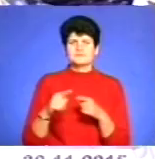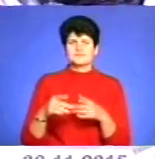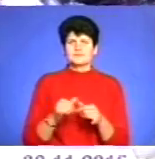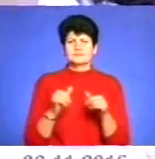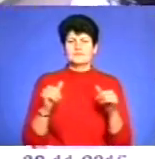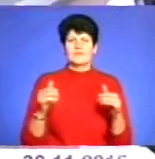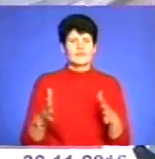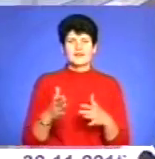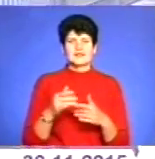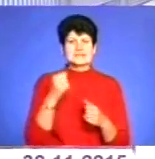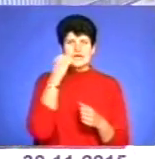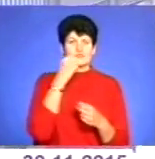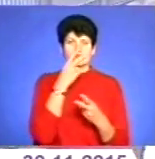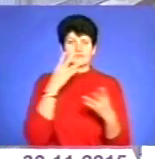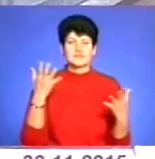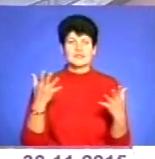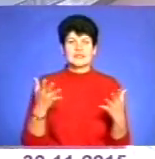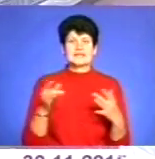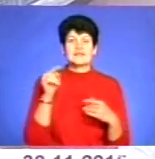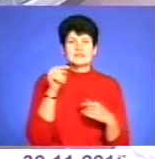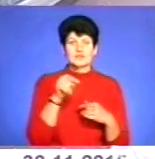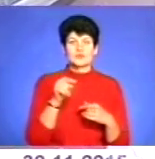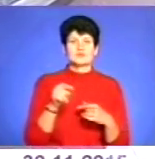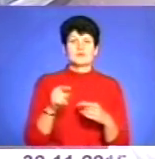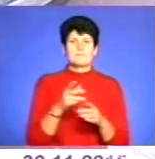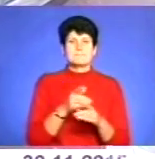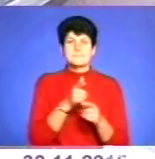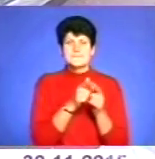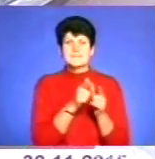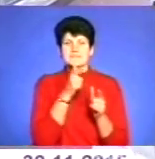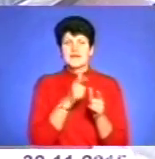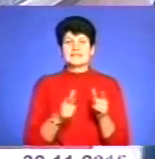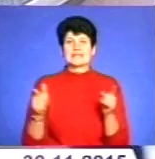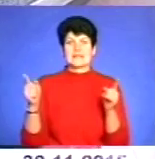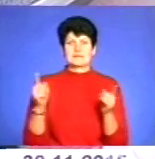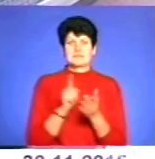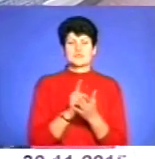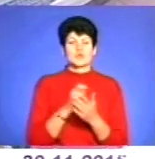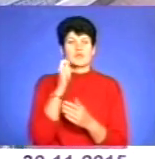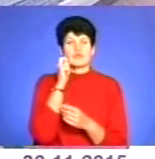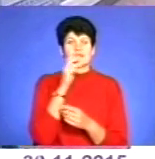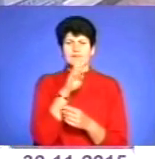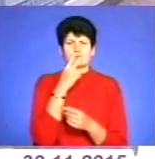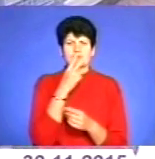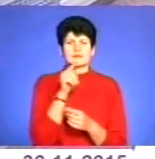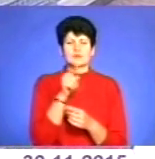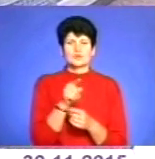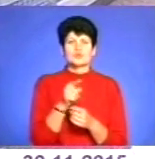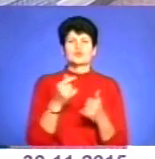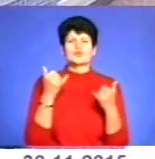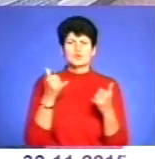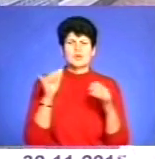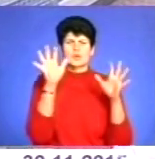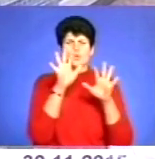пахне, правда? Не пахне. Да, не дождетесь. Ми навіть за те, щоб продлити пенсійний возраст. Незважаючи, що сьогодні такий